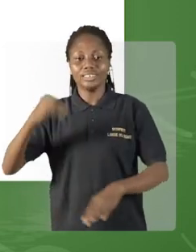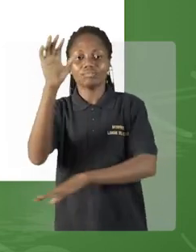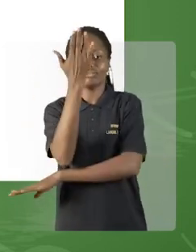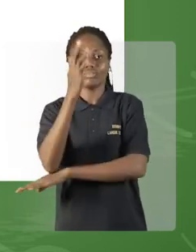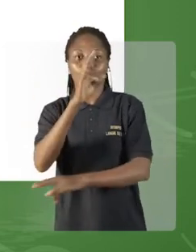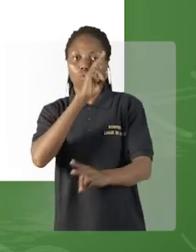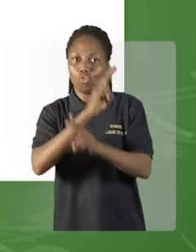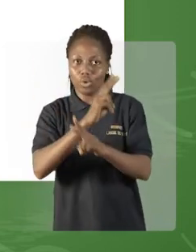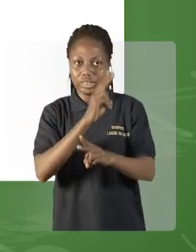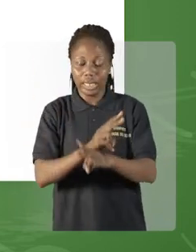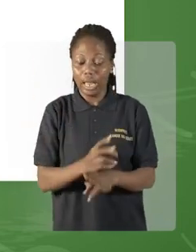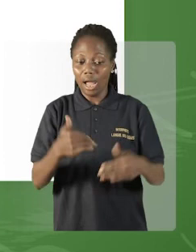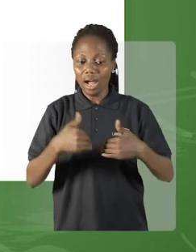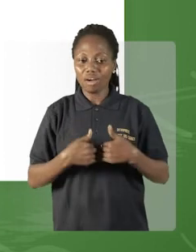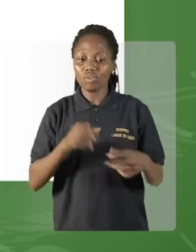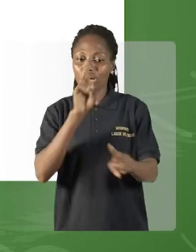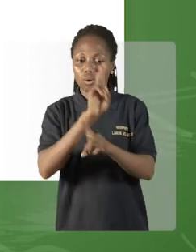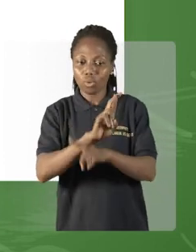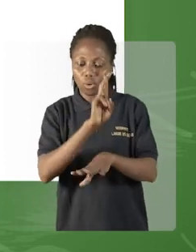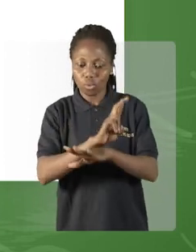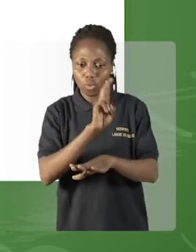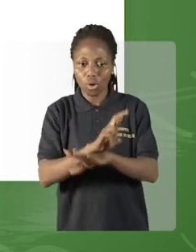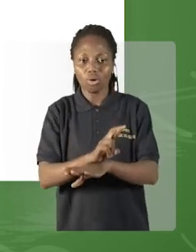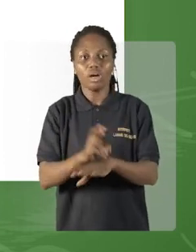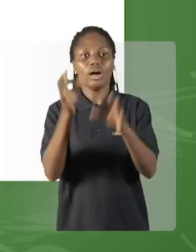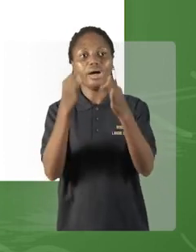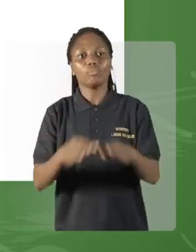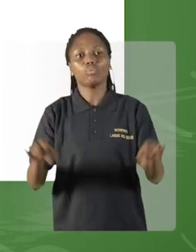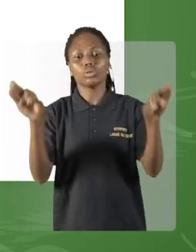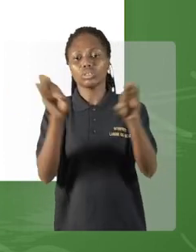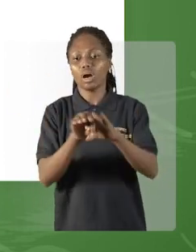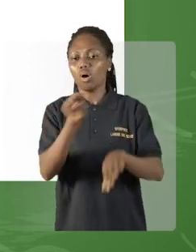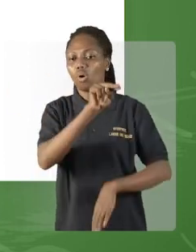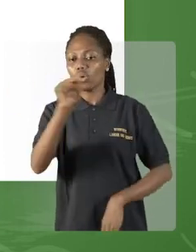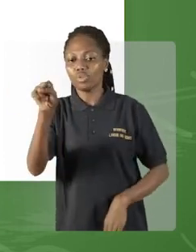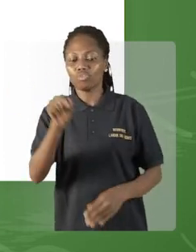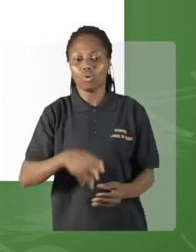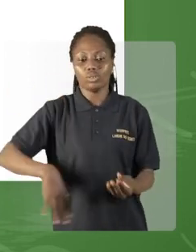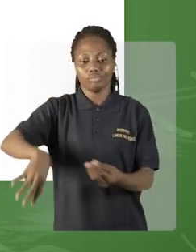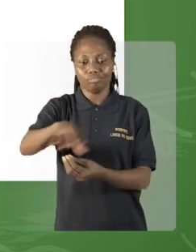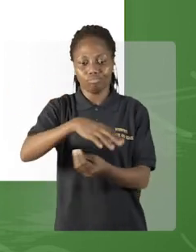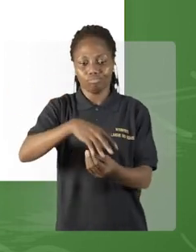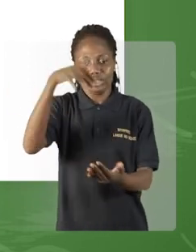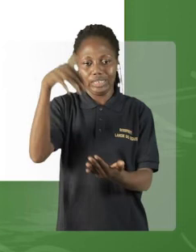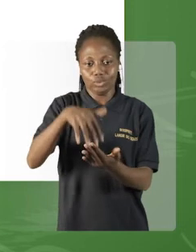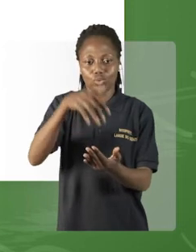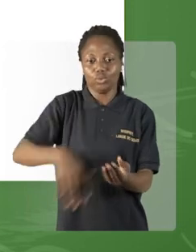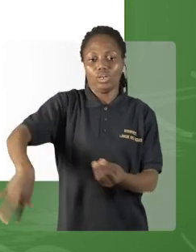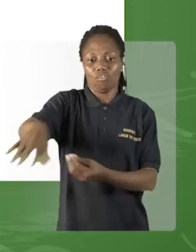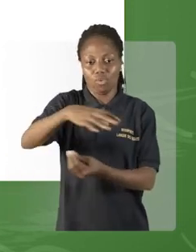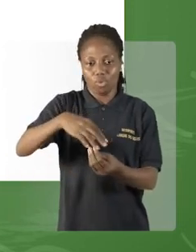forestières jouent un rôle important sur les plans écologiques et socio-culturels.